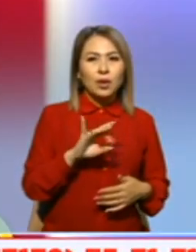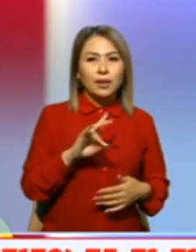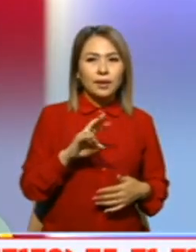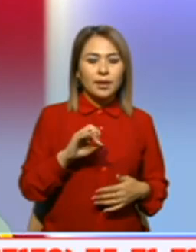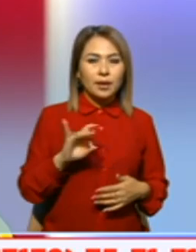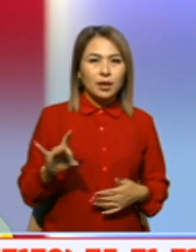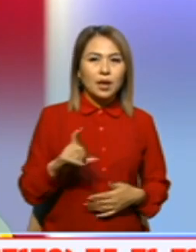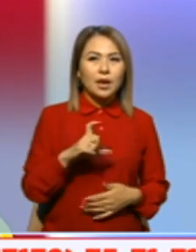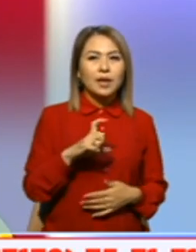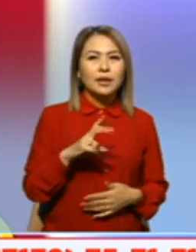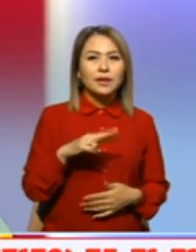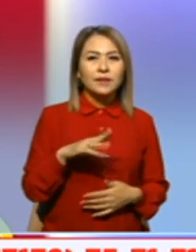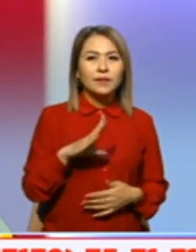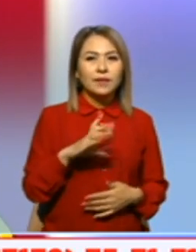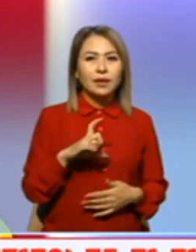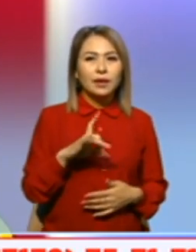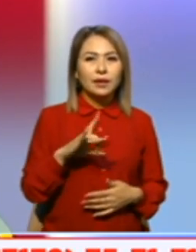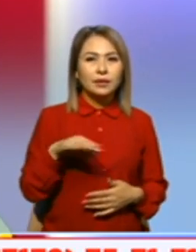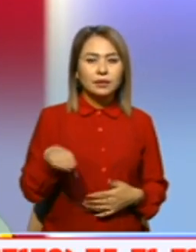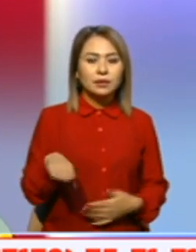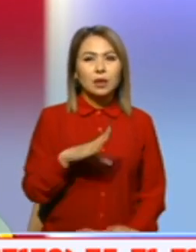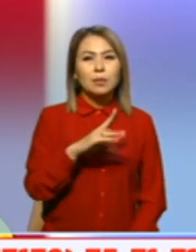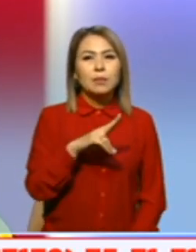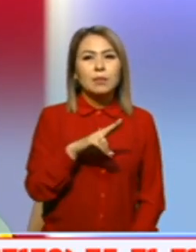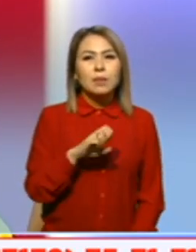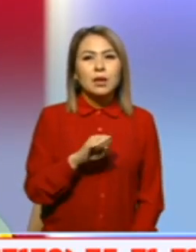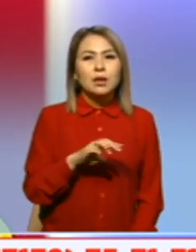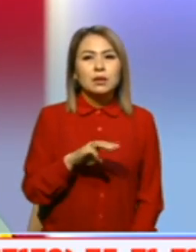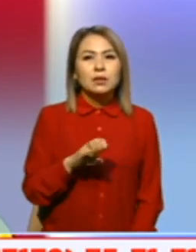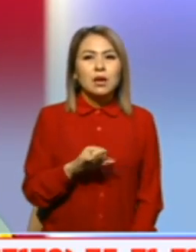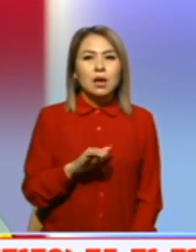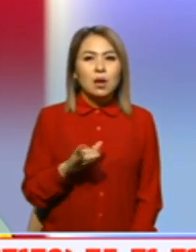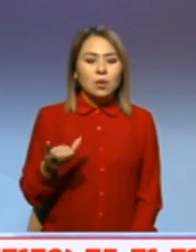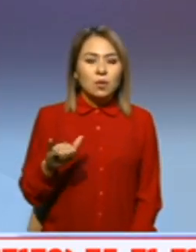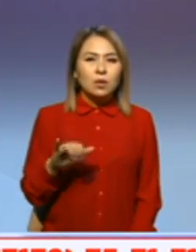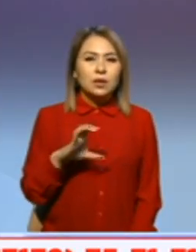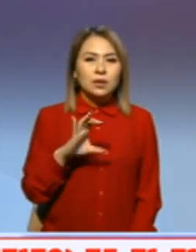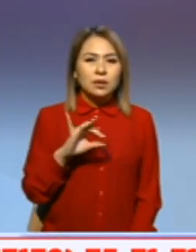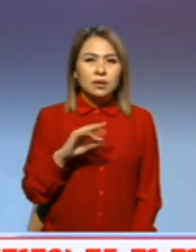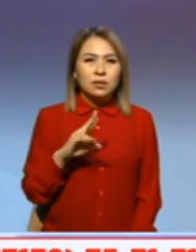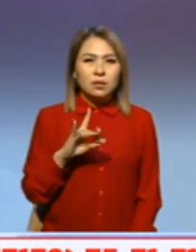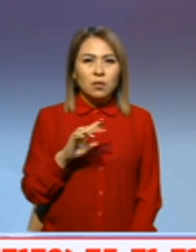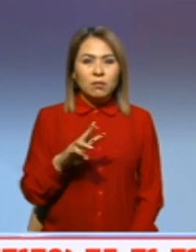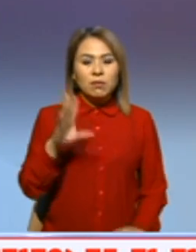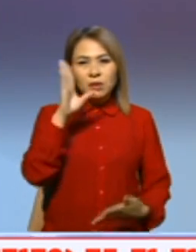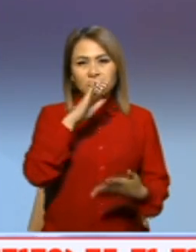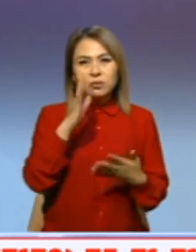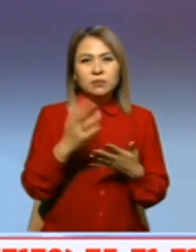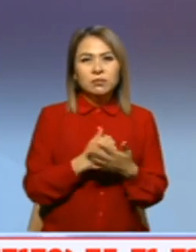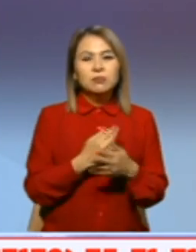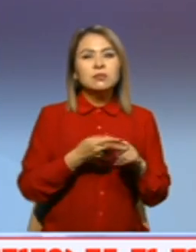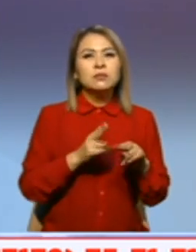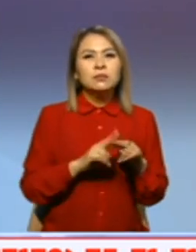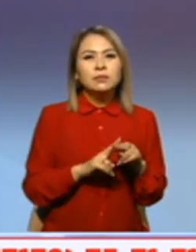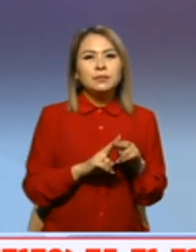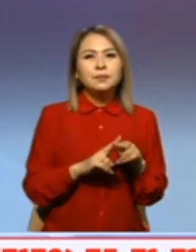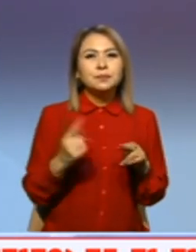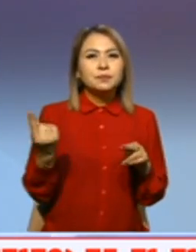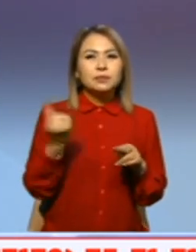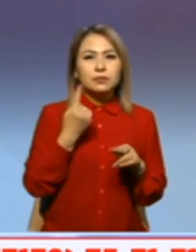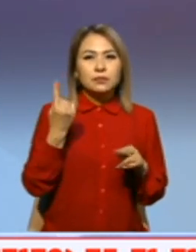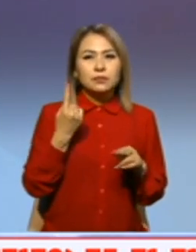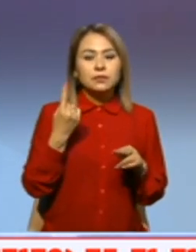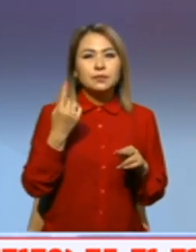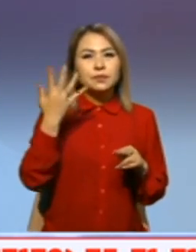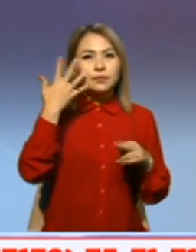Эдвардс синдромы, сонымен қатар Патау синдромдары осы кезеңдерде анықталуы мүмкін. Әрине, оны бірінші скрининг